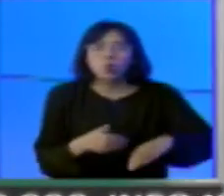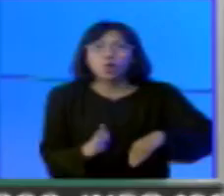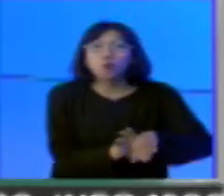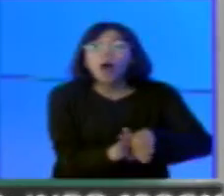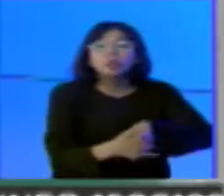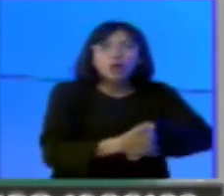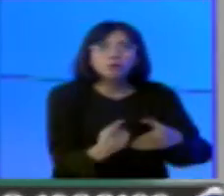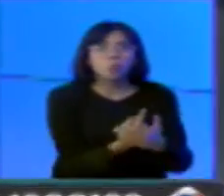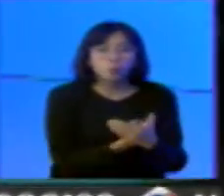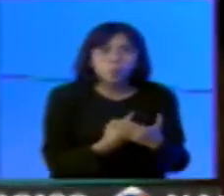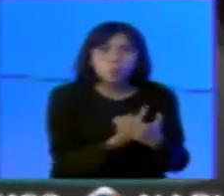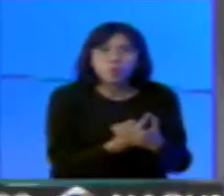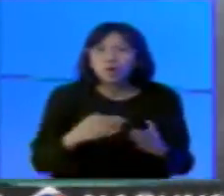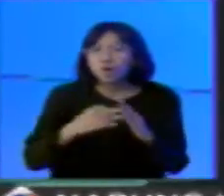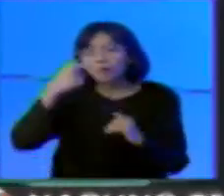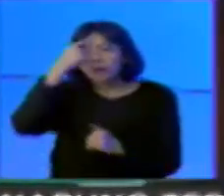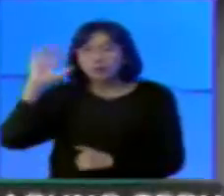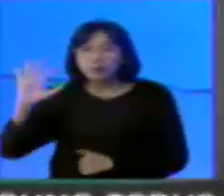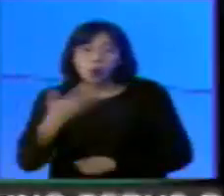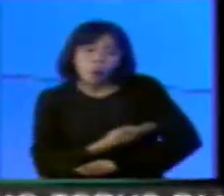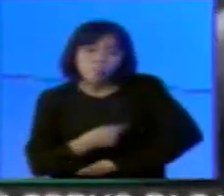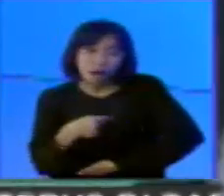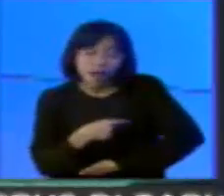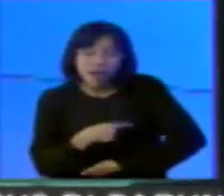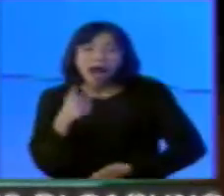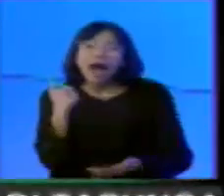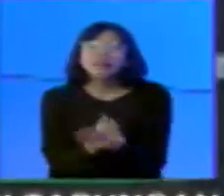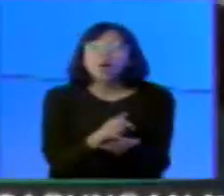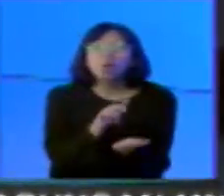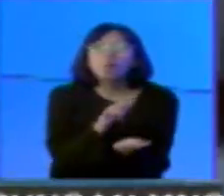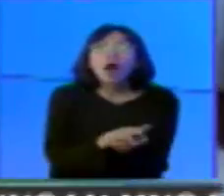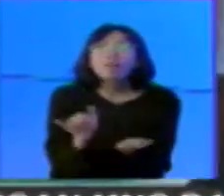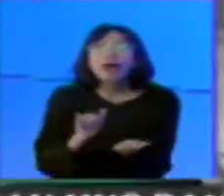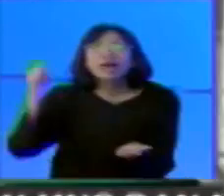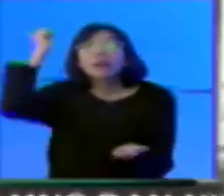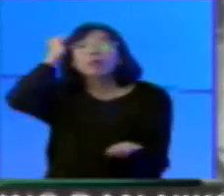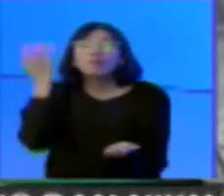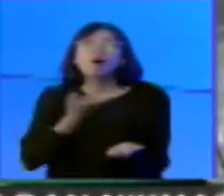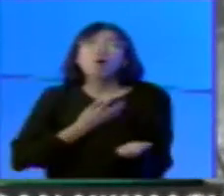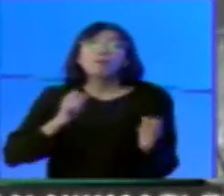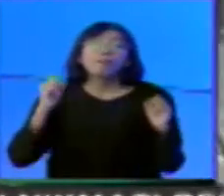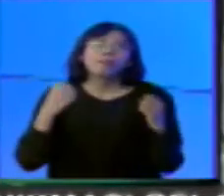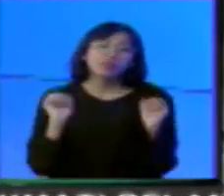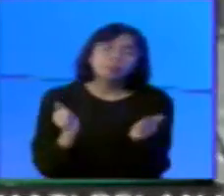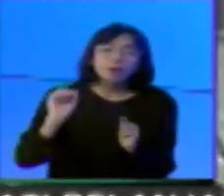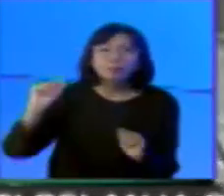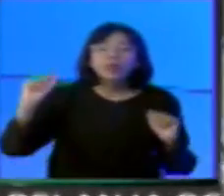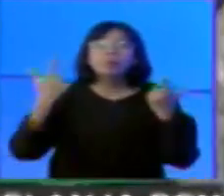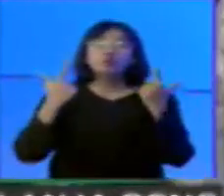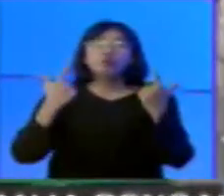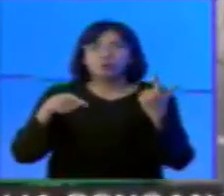Manado. Balita dan orang tuanya berasal dari Hunan, Cina dan tiba di Manado untuk berlibur pada tanggal 21 Januari